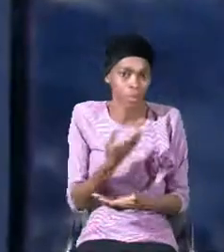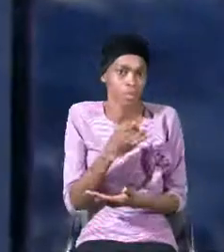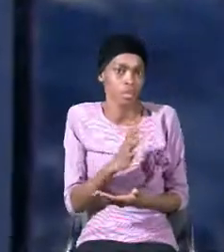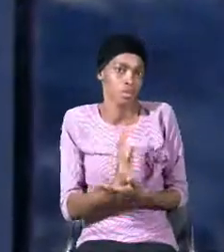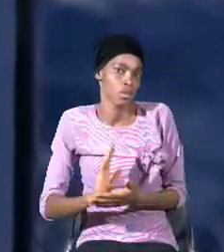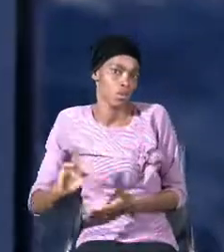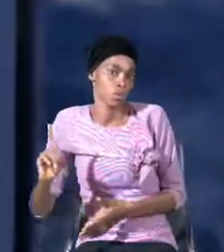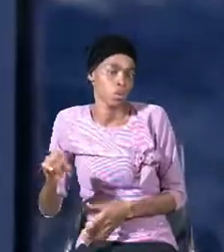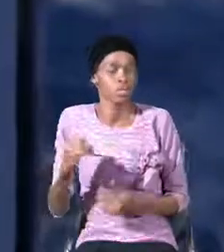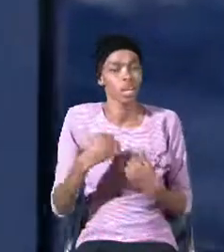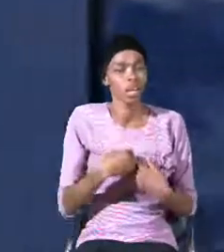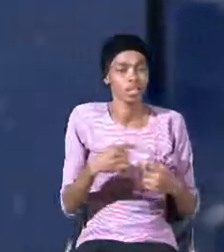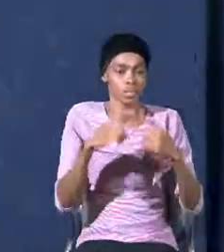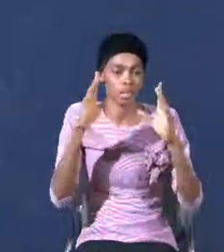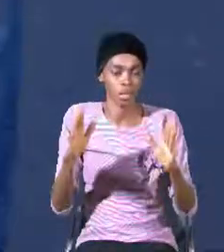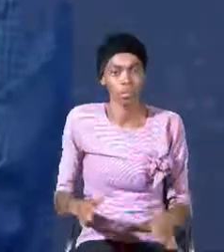Il y avait quelqu'un qui avait un ennemi.